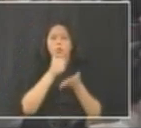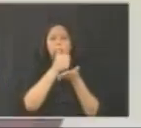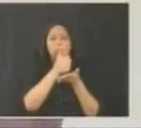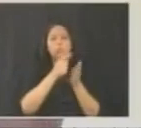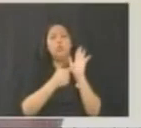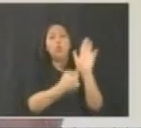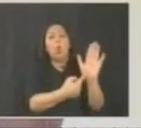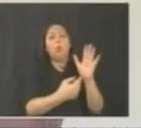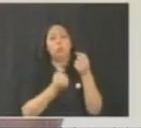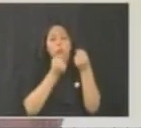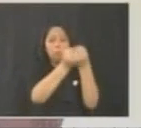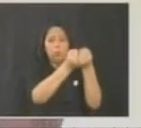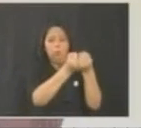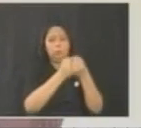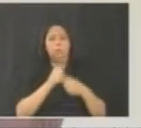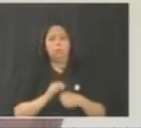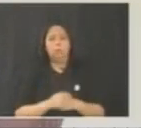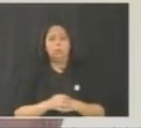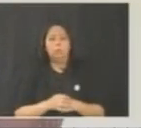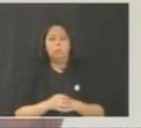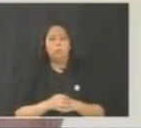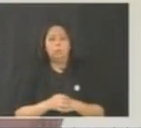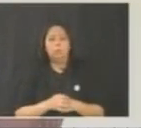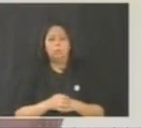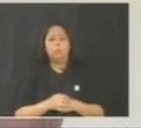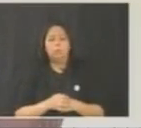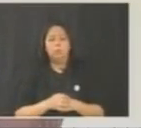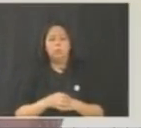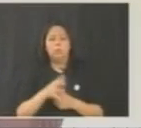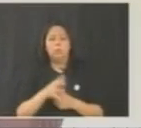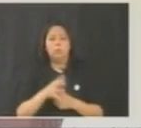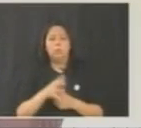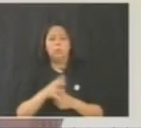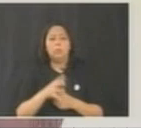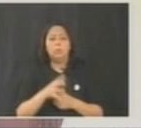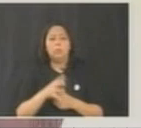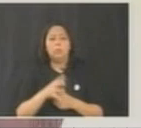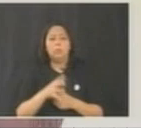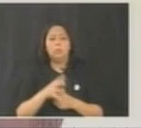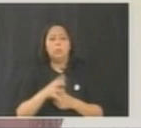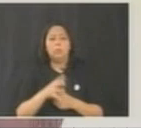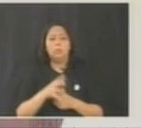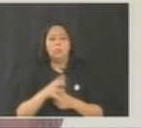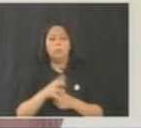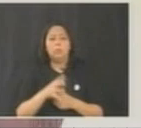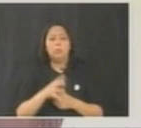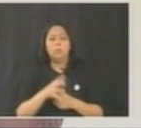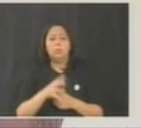tulad na mga amang pinagtagpi-tagpi muli ang napunit natin.